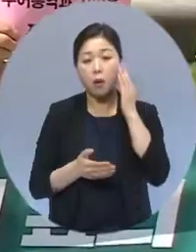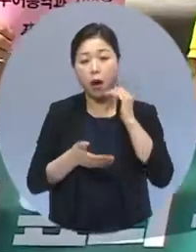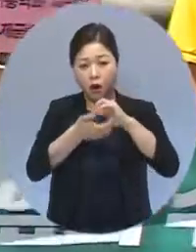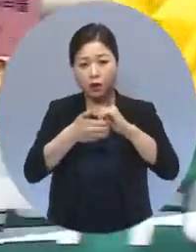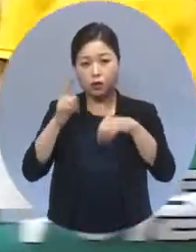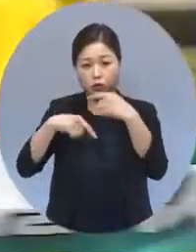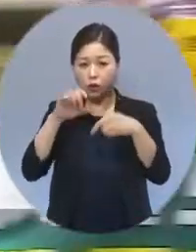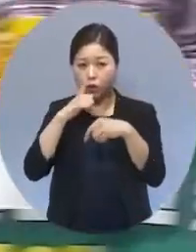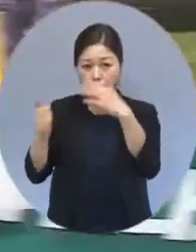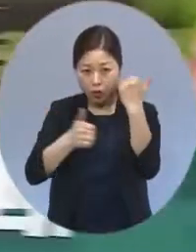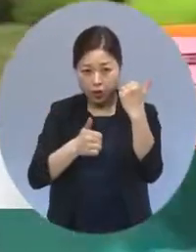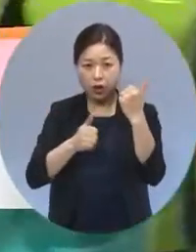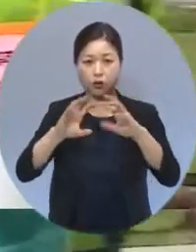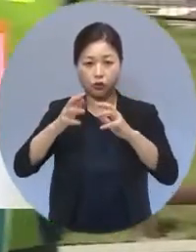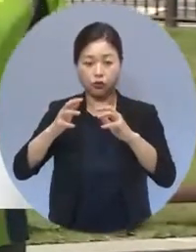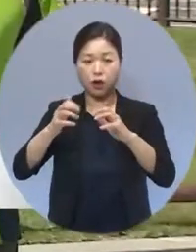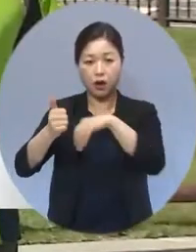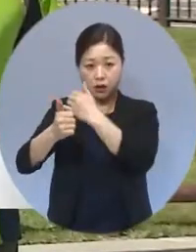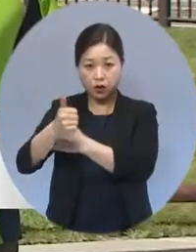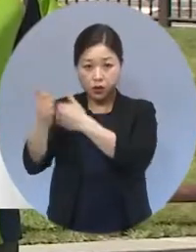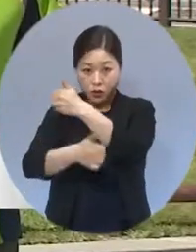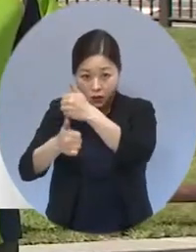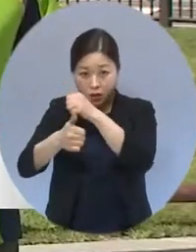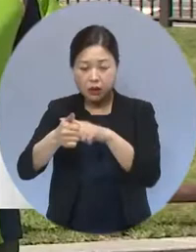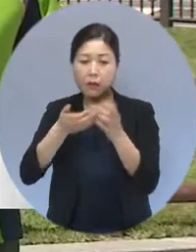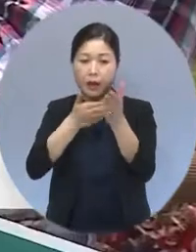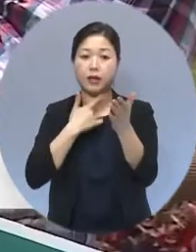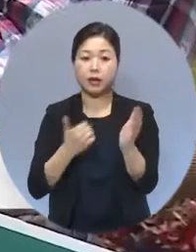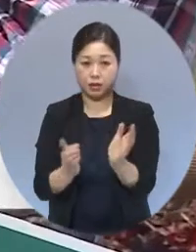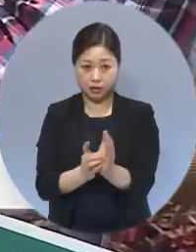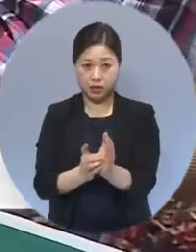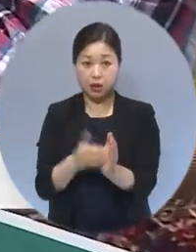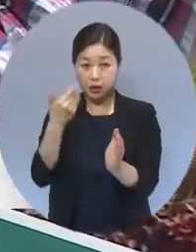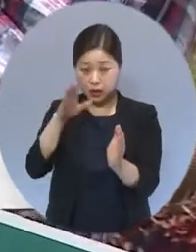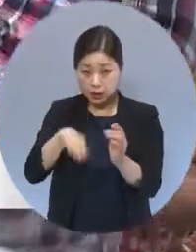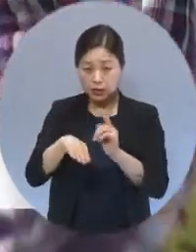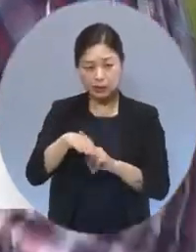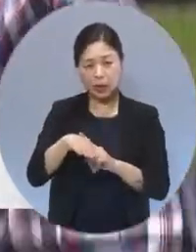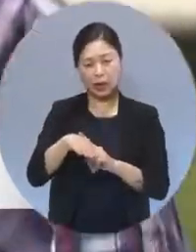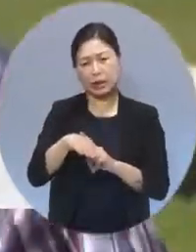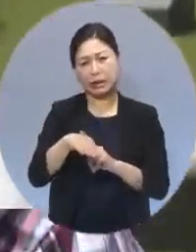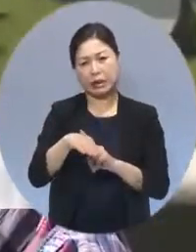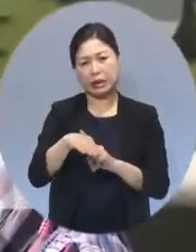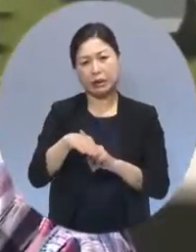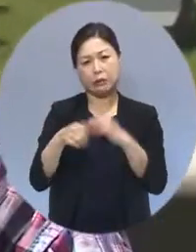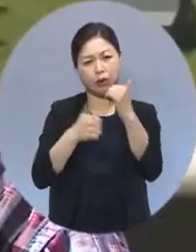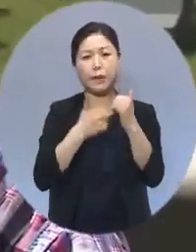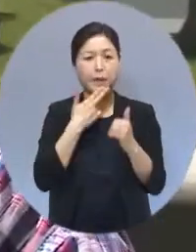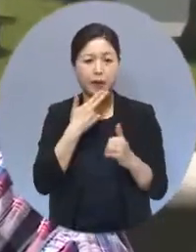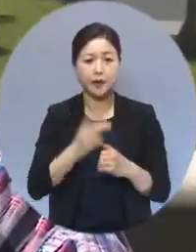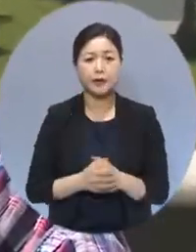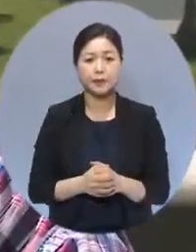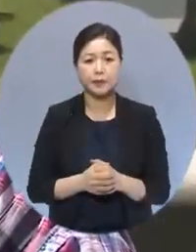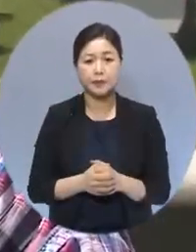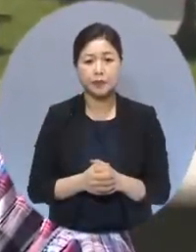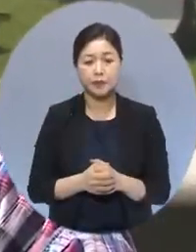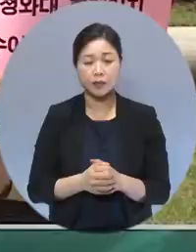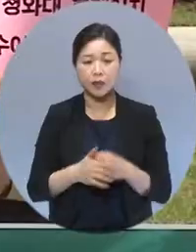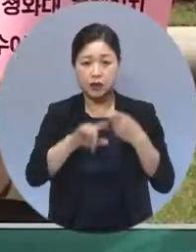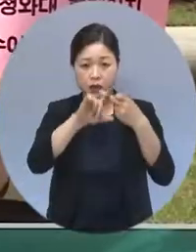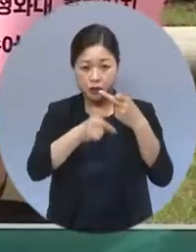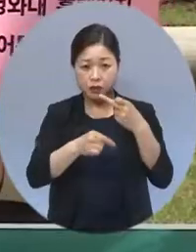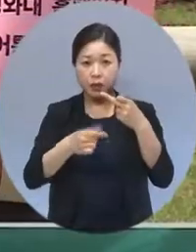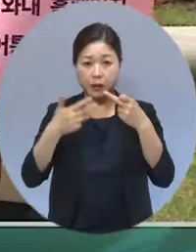제공하라는 국가인권위원회의 의견 표명이 있었으나 여전히 개선은 없는 상황입니다. 지난해 12월